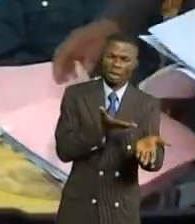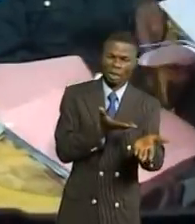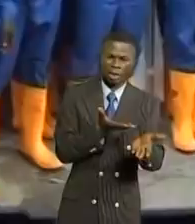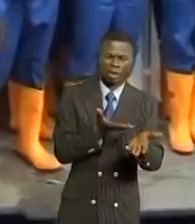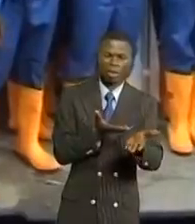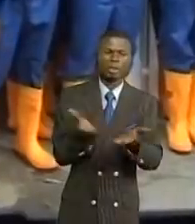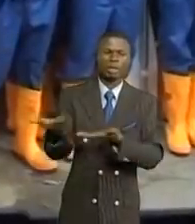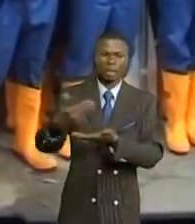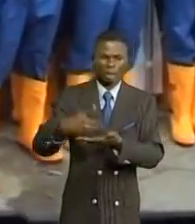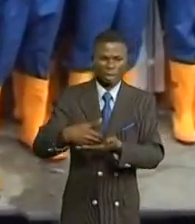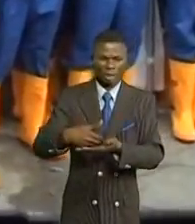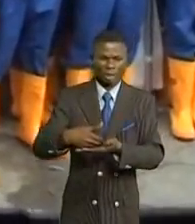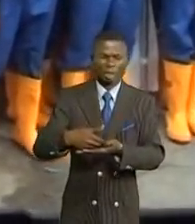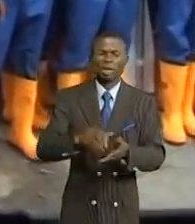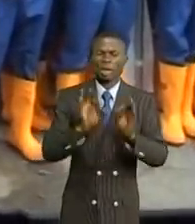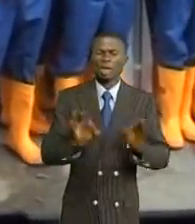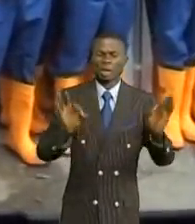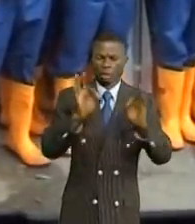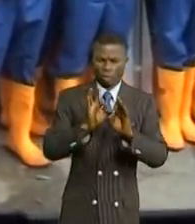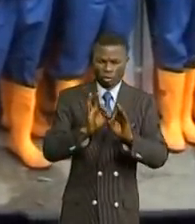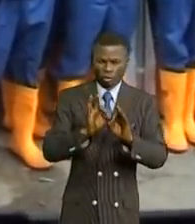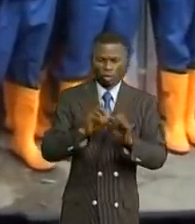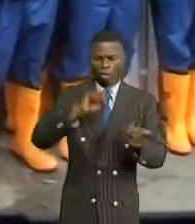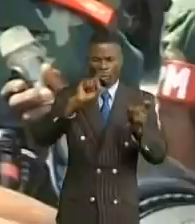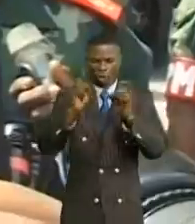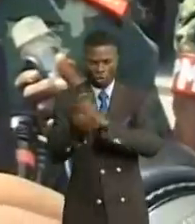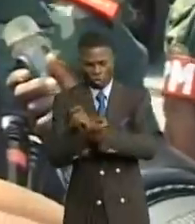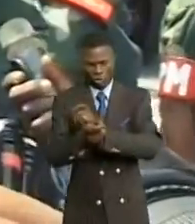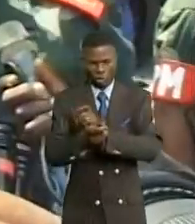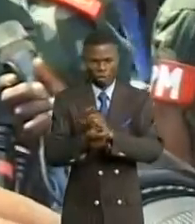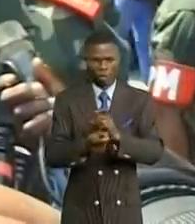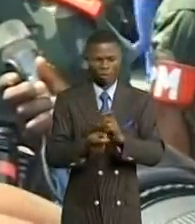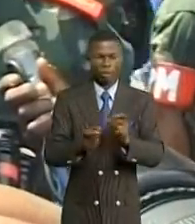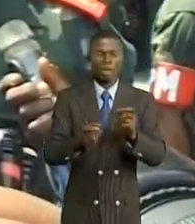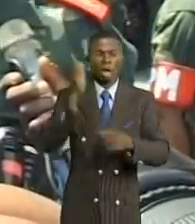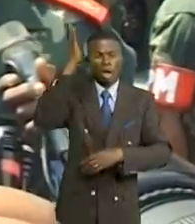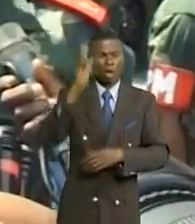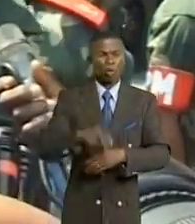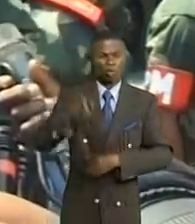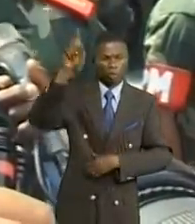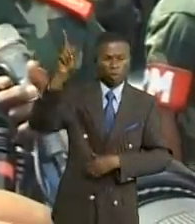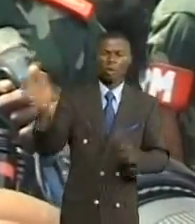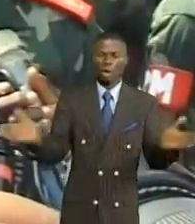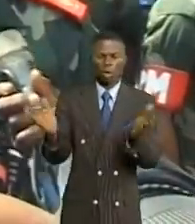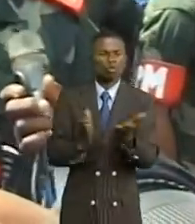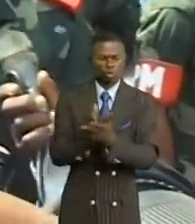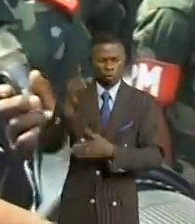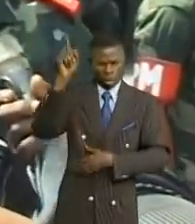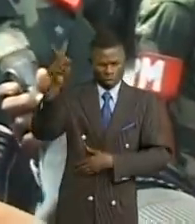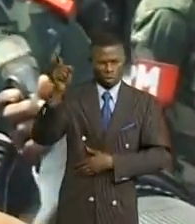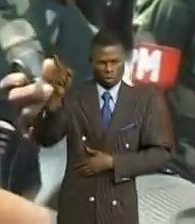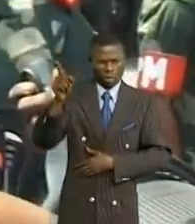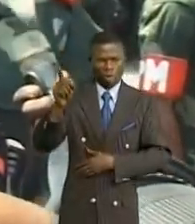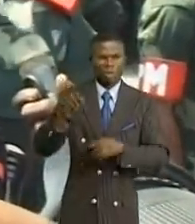suffisamment utile c'est une transformation attendus ceux qui sont partis vous les encadrons convenablement conformément